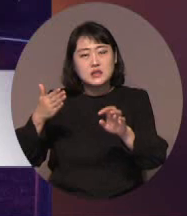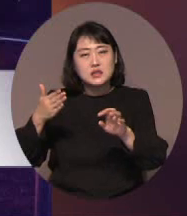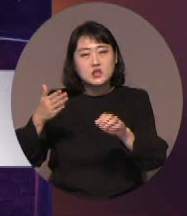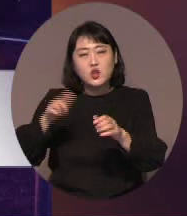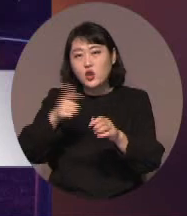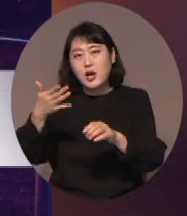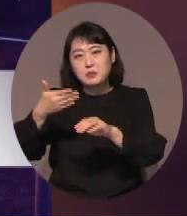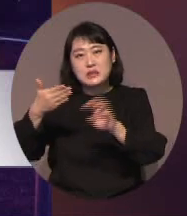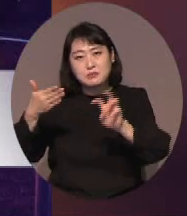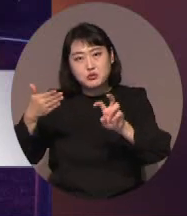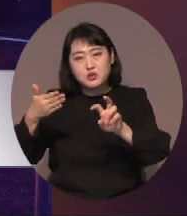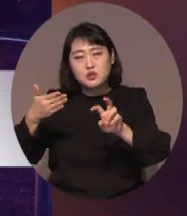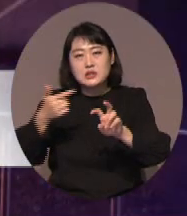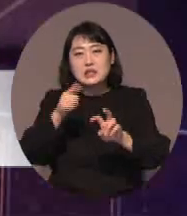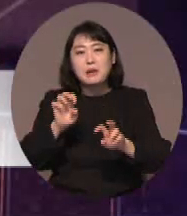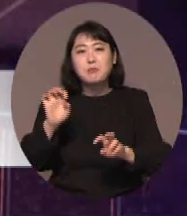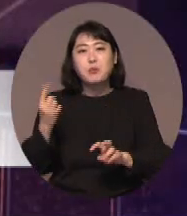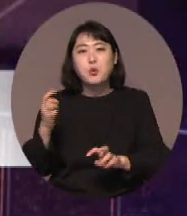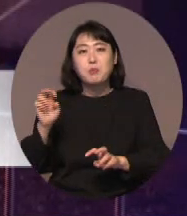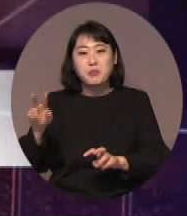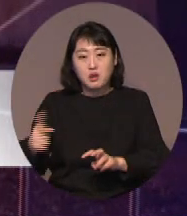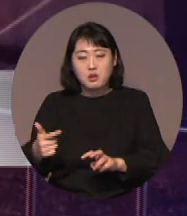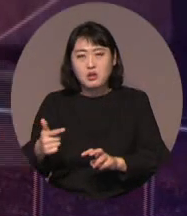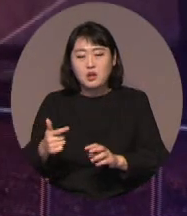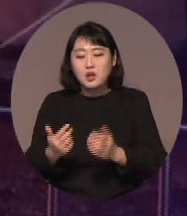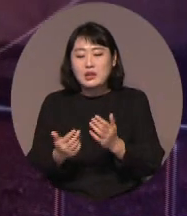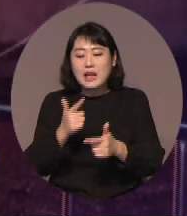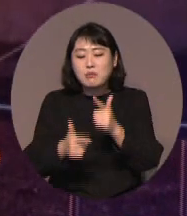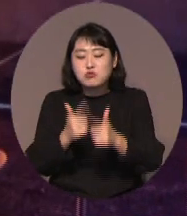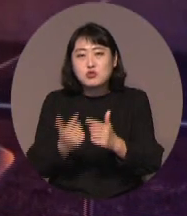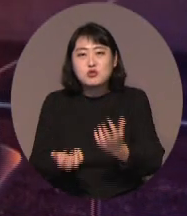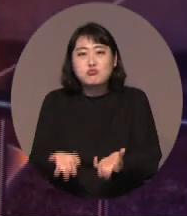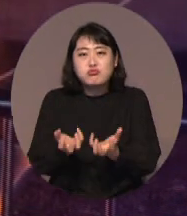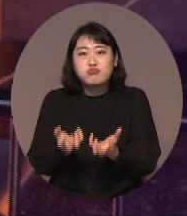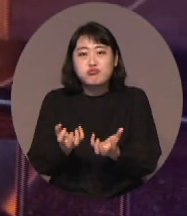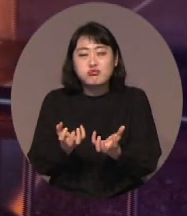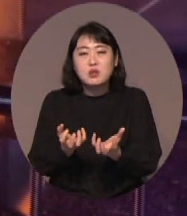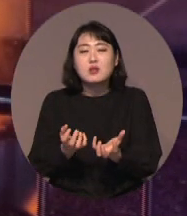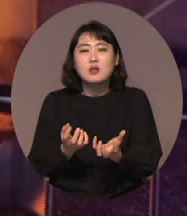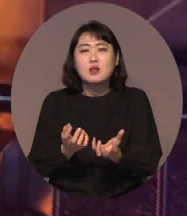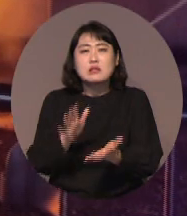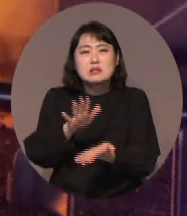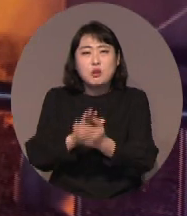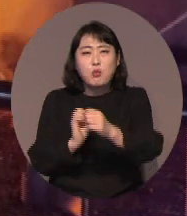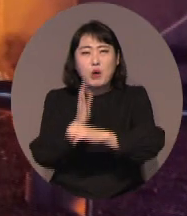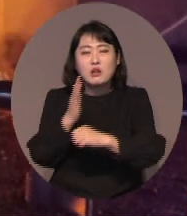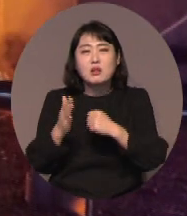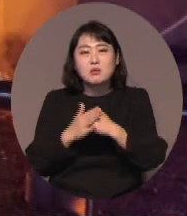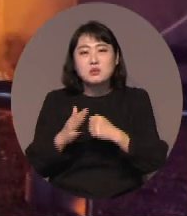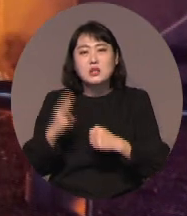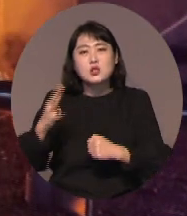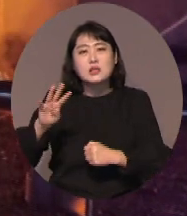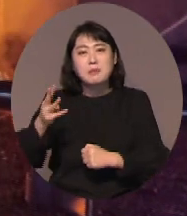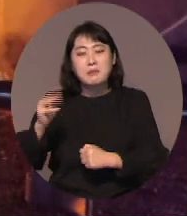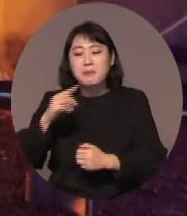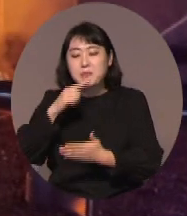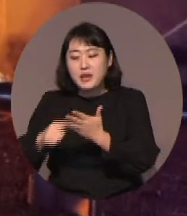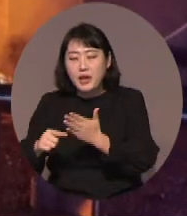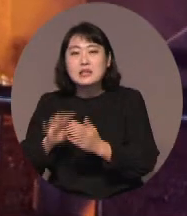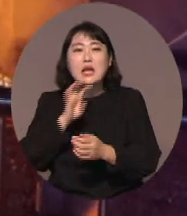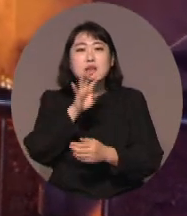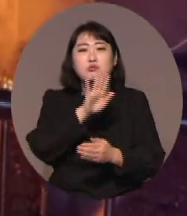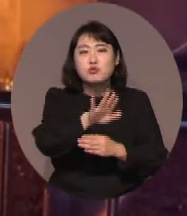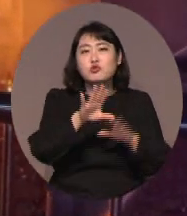한 단독주택에서는 화목보일러 연통과일로 추정되는 불이나 4,300만원에 피해를 낸 뒤 40여분